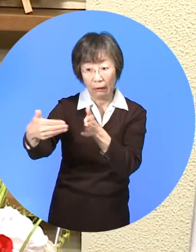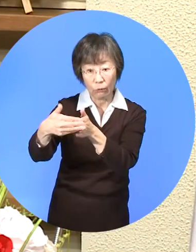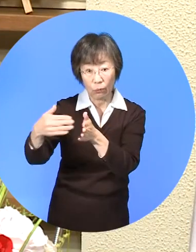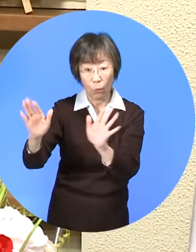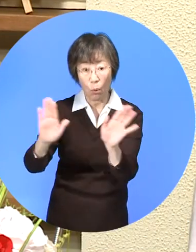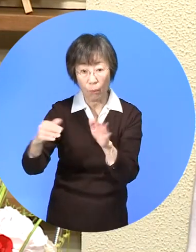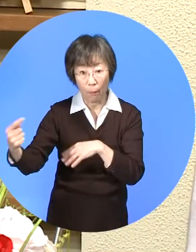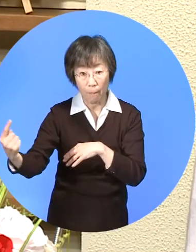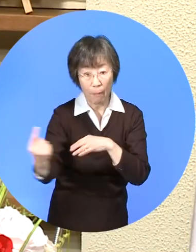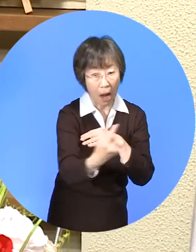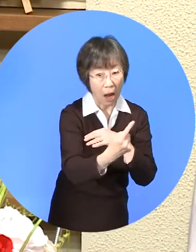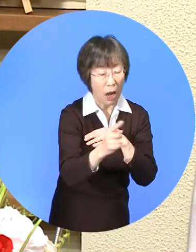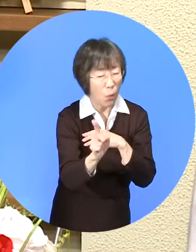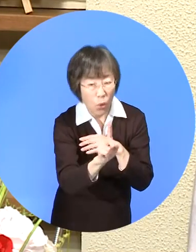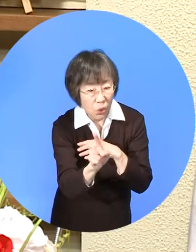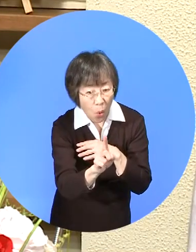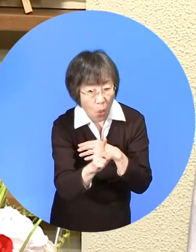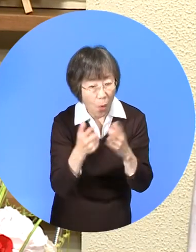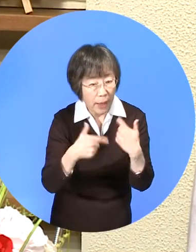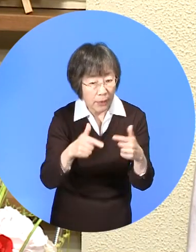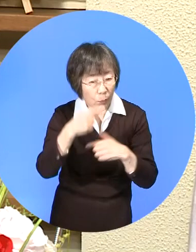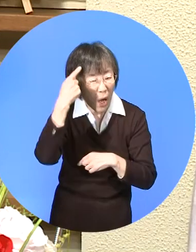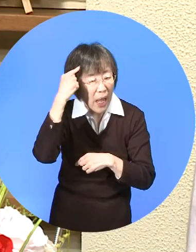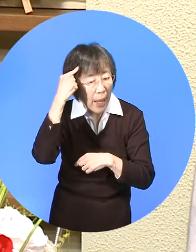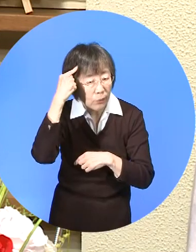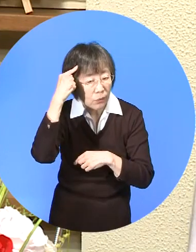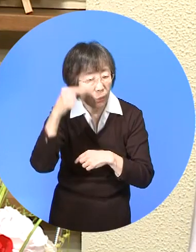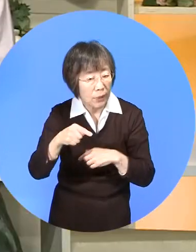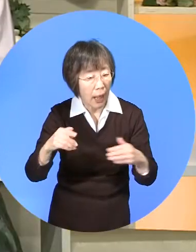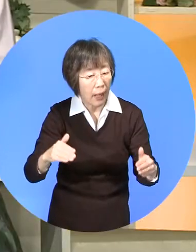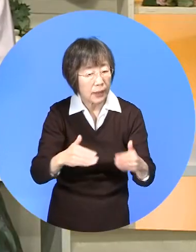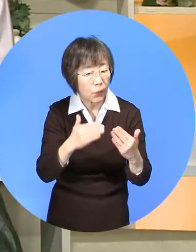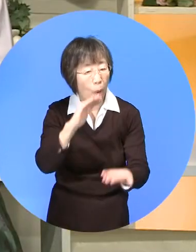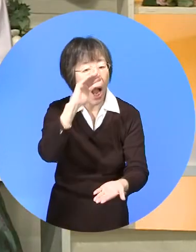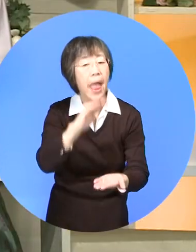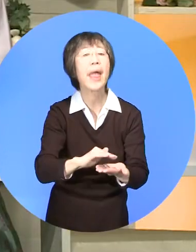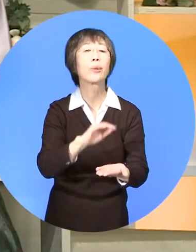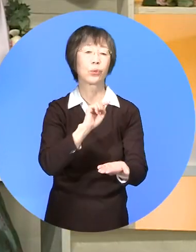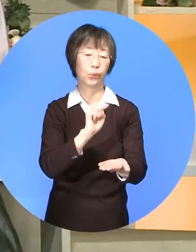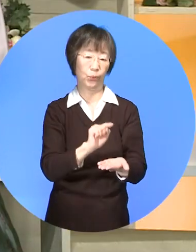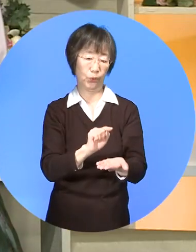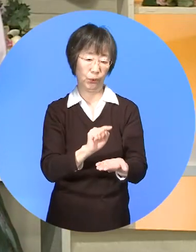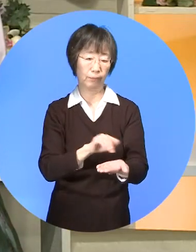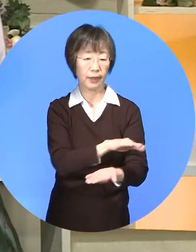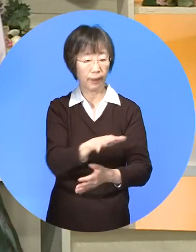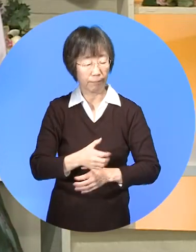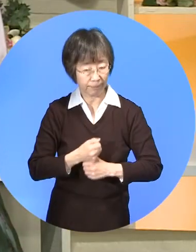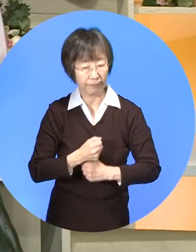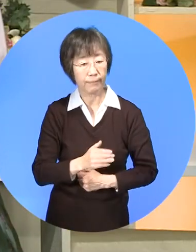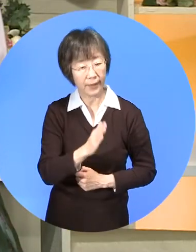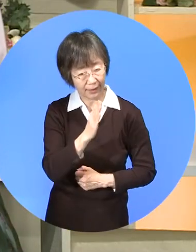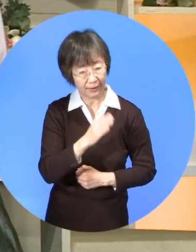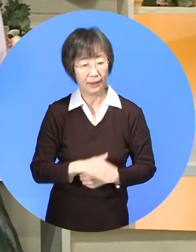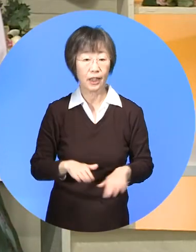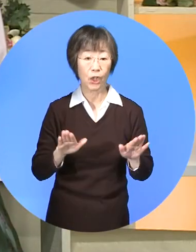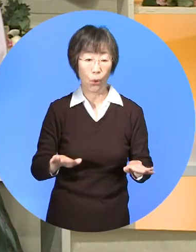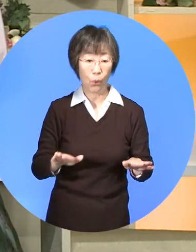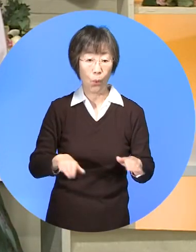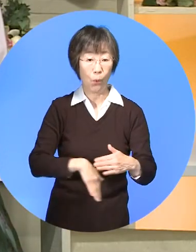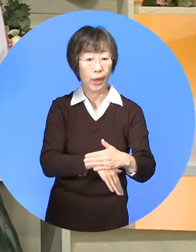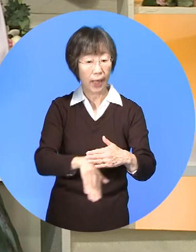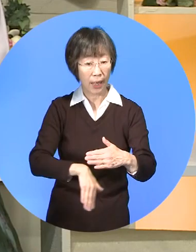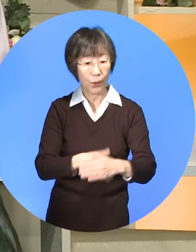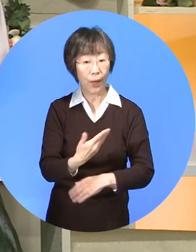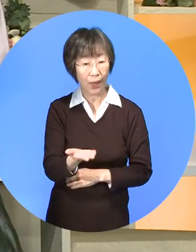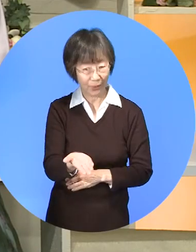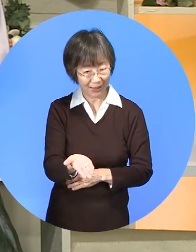が出てきたらどうしよう、はい、ってこう常に考えることで事故出ると思うんでね、 はい、 皆さん十分ご注意ください。さて、今回の